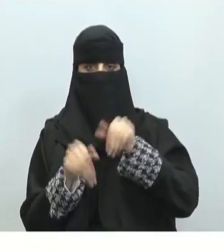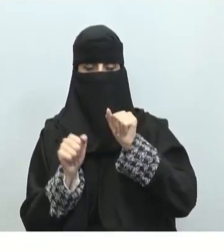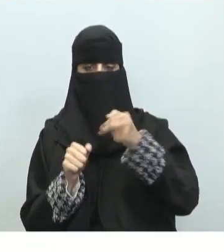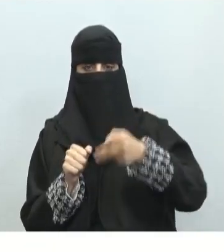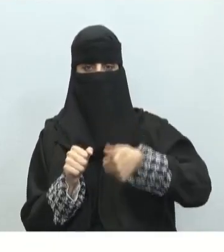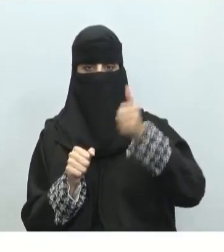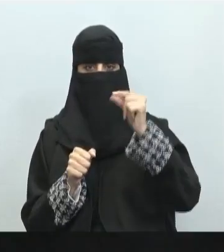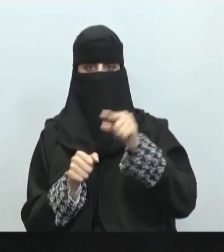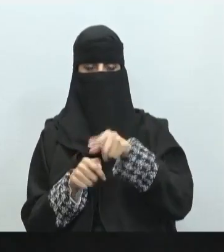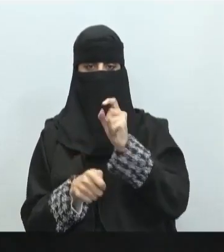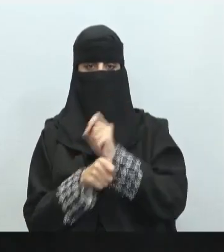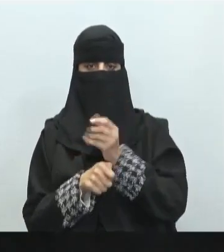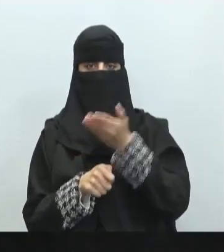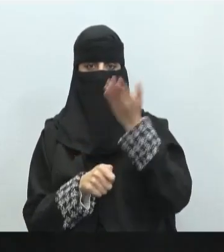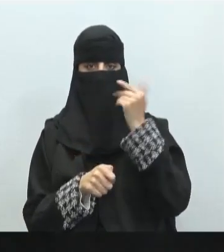فعل